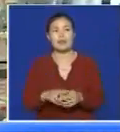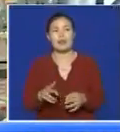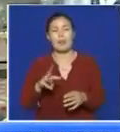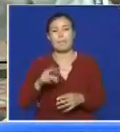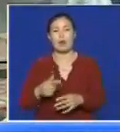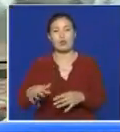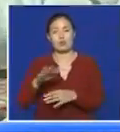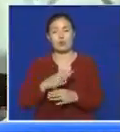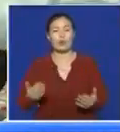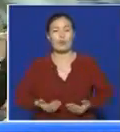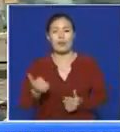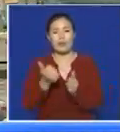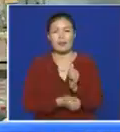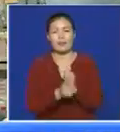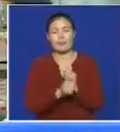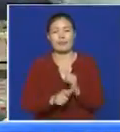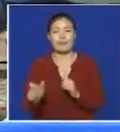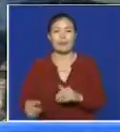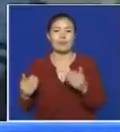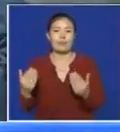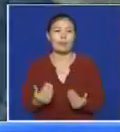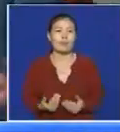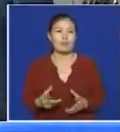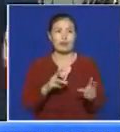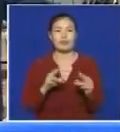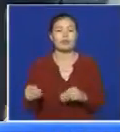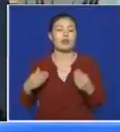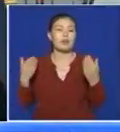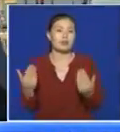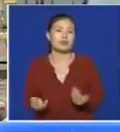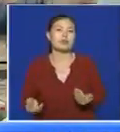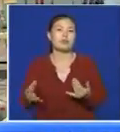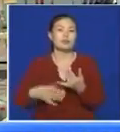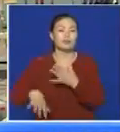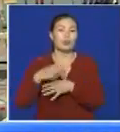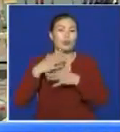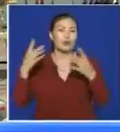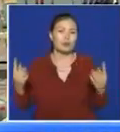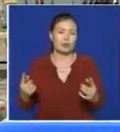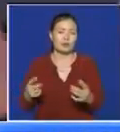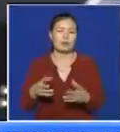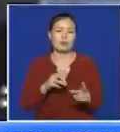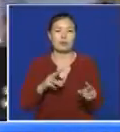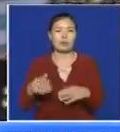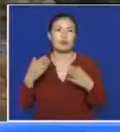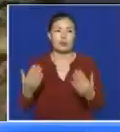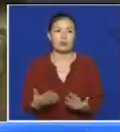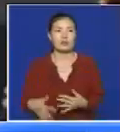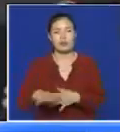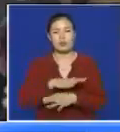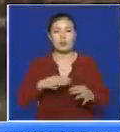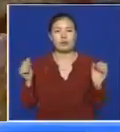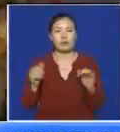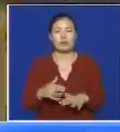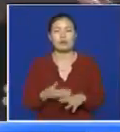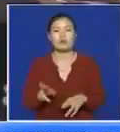Маңғыстау. Онда тұратын әрбір отбасына амандық пен бақыт тілеймін. Кең байтақ Қазақстан көркейе берсін. Кең байтақ жерге 130-ға